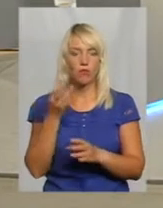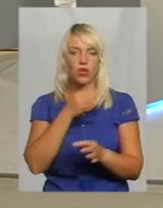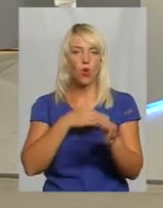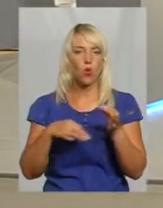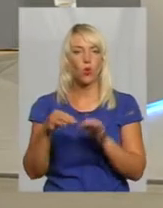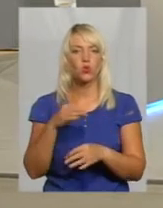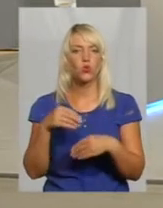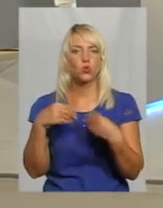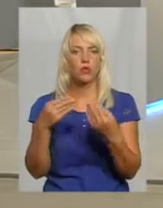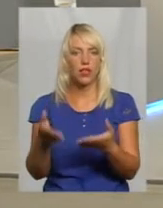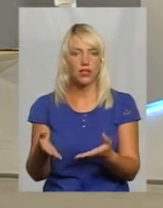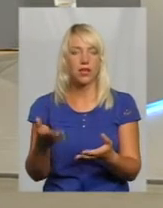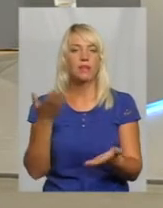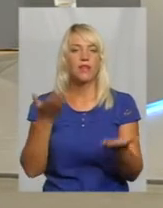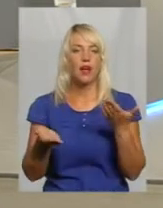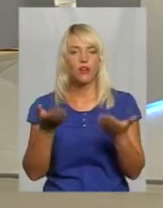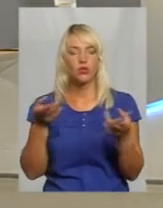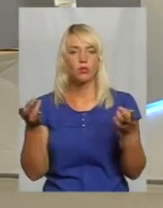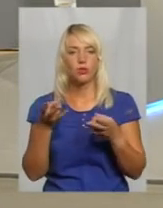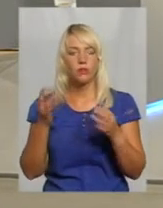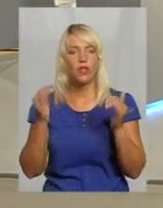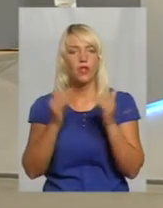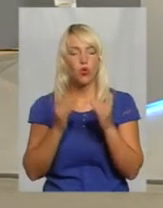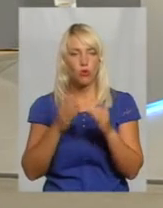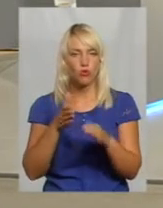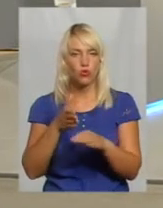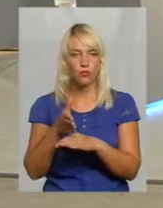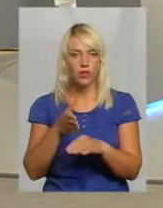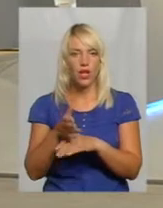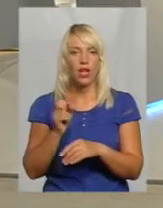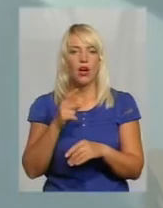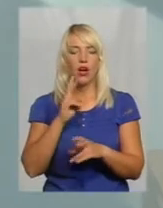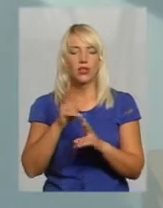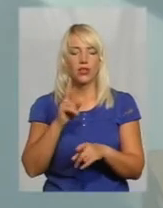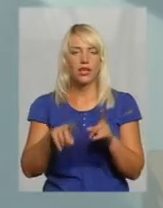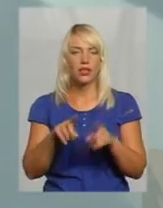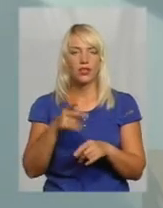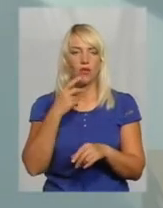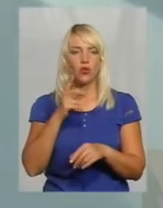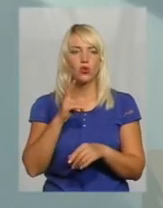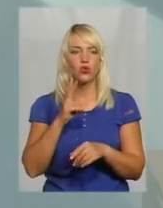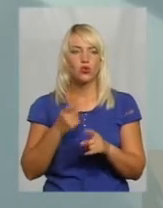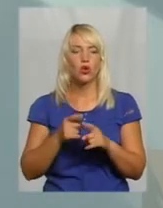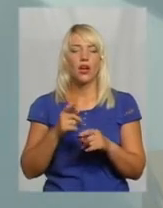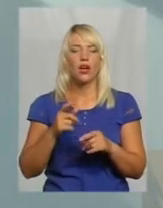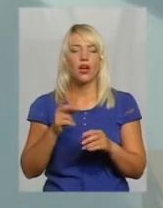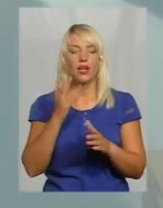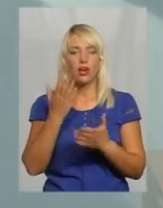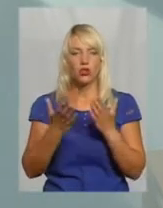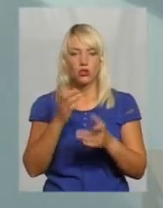консультувати, якщо потрібно, на дому. Тобто дехто каже, що з реформою виклики на дім відмінено. Не